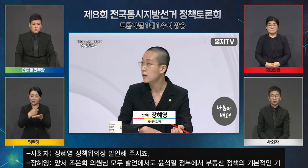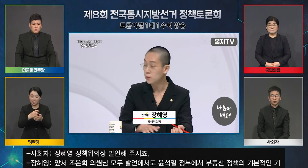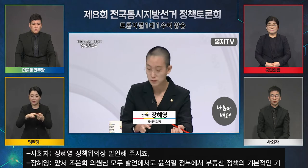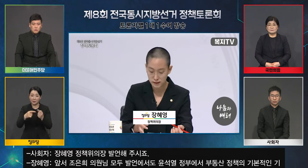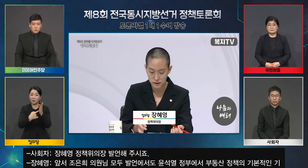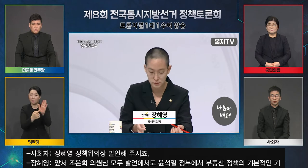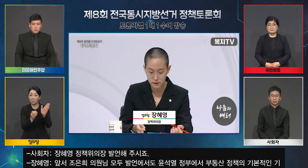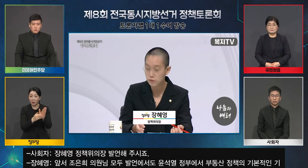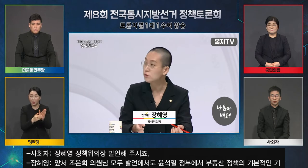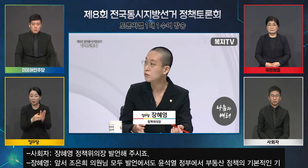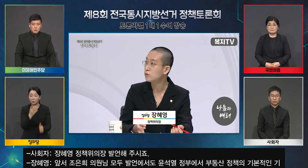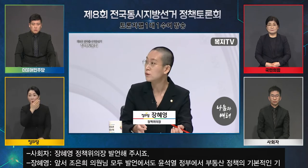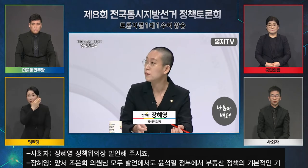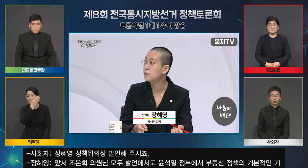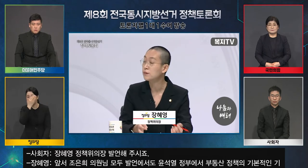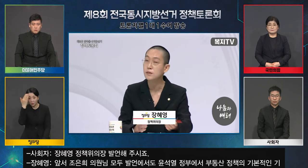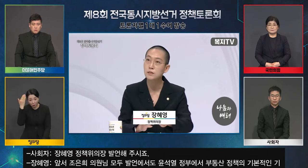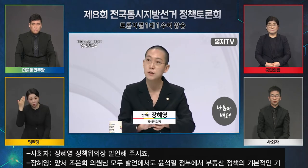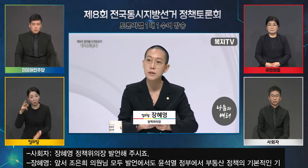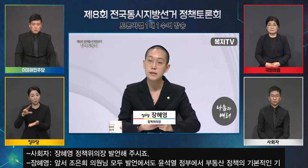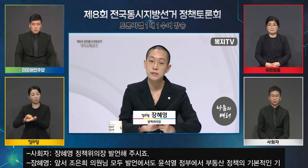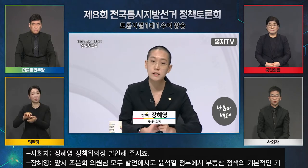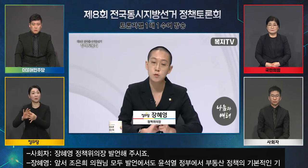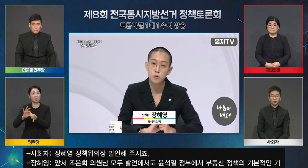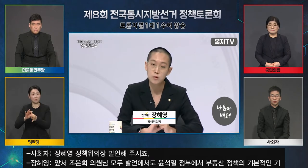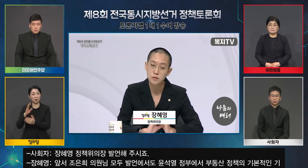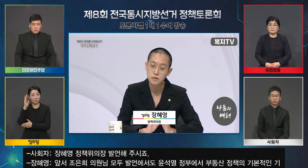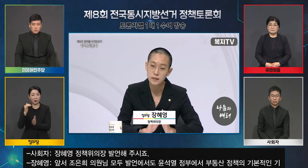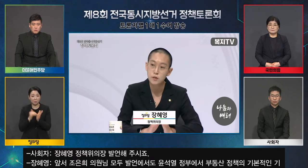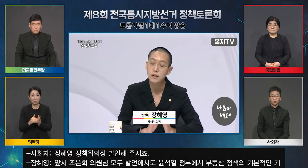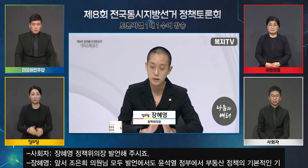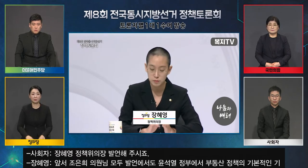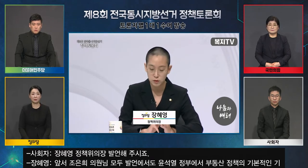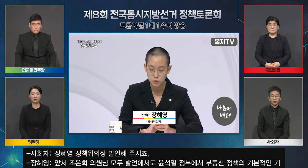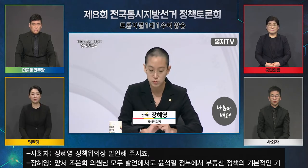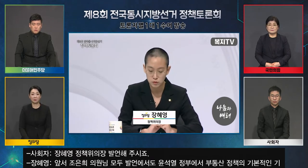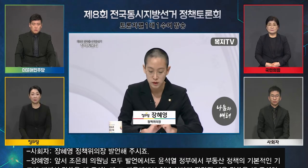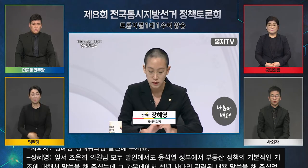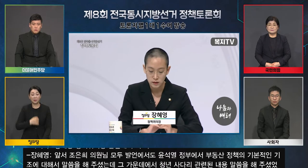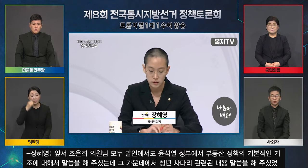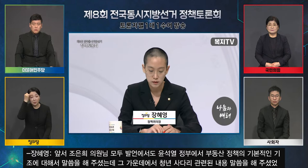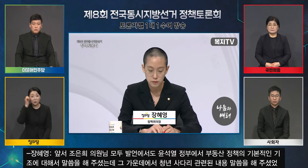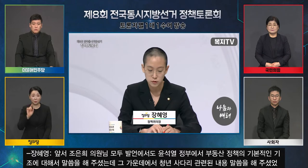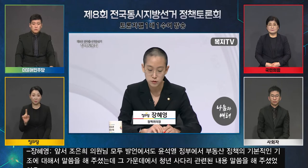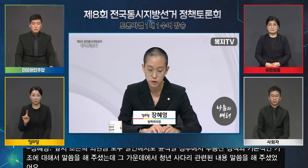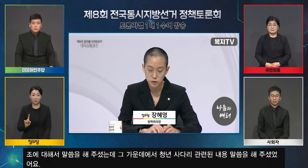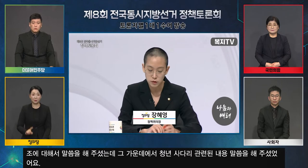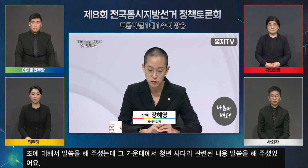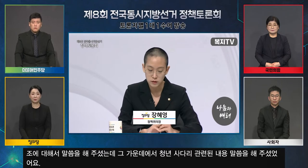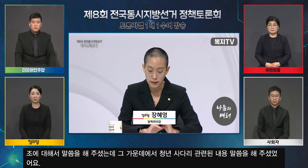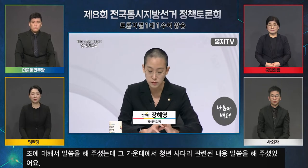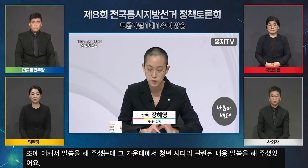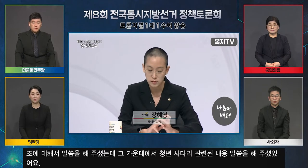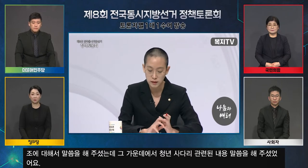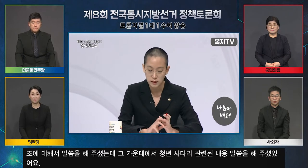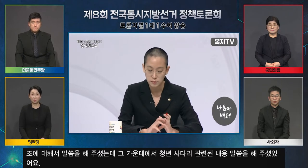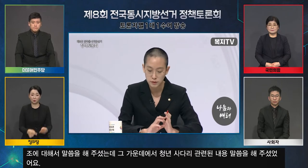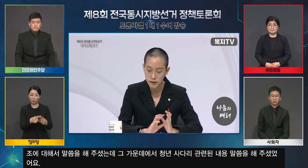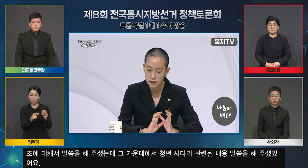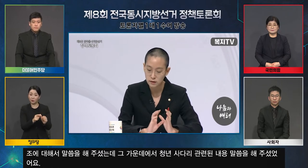관련된 내용 말씀을 해주셨었어요. 그래서 제가 기억하는 바로도 윤석열